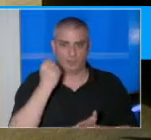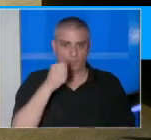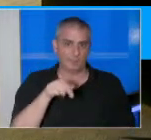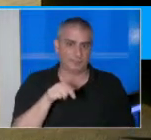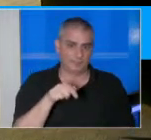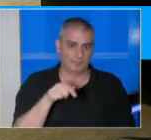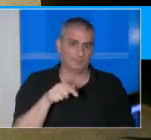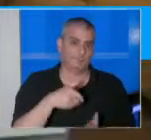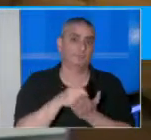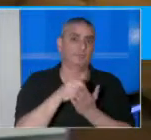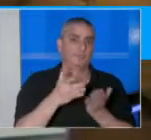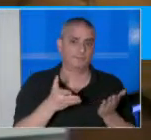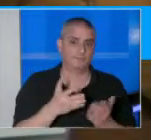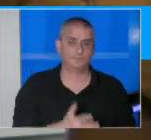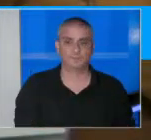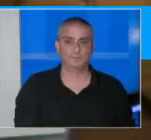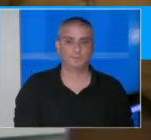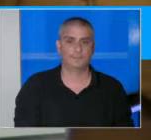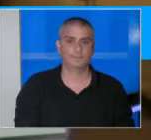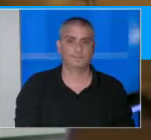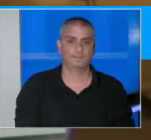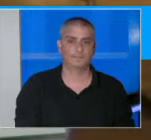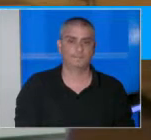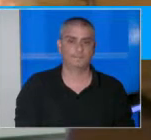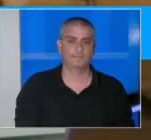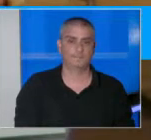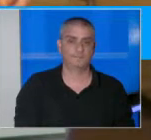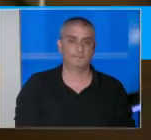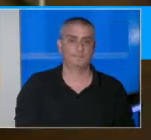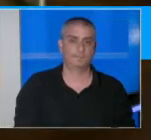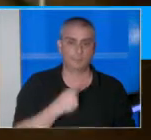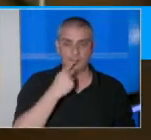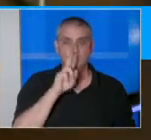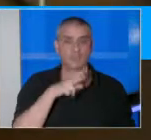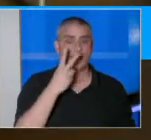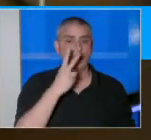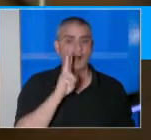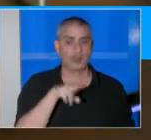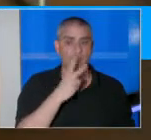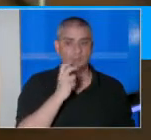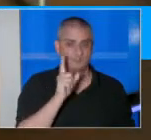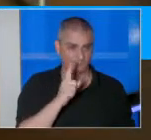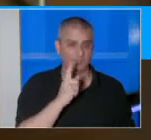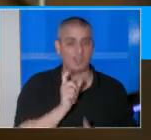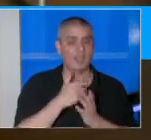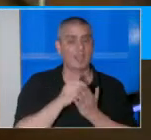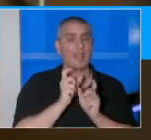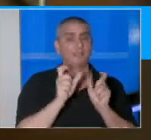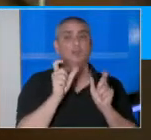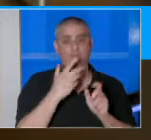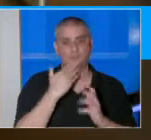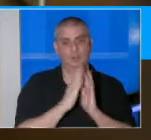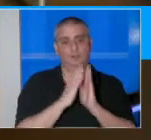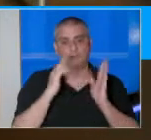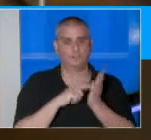התקציב ההמשכי. צריך גם לומר שהחל משנת 2021 החזר החוב של ישראל יגדל בין היתר